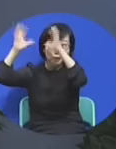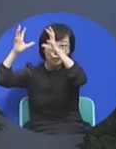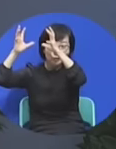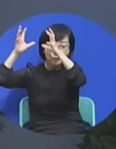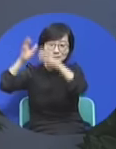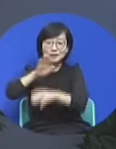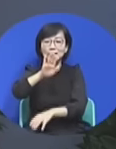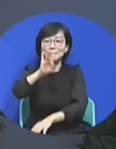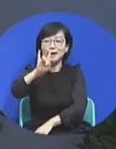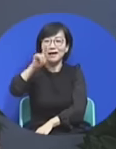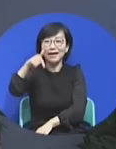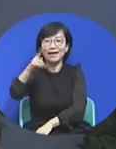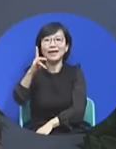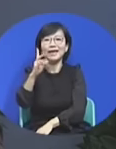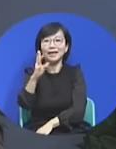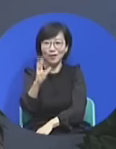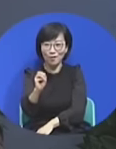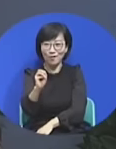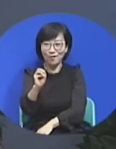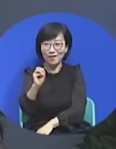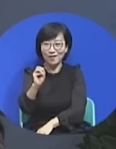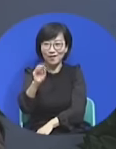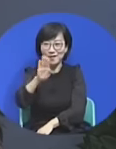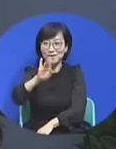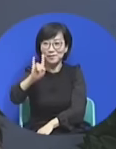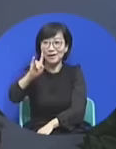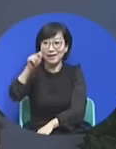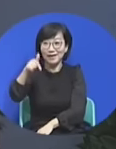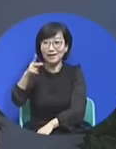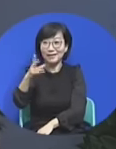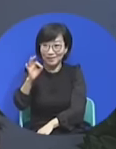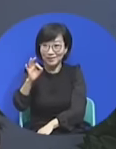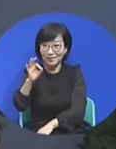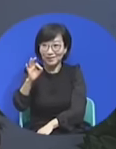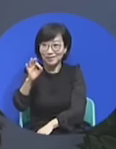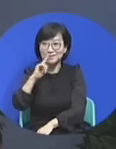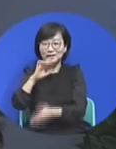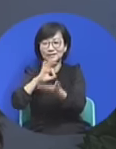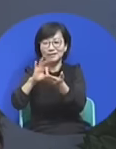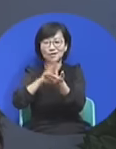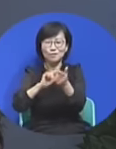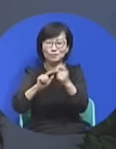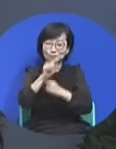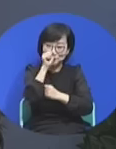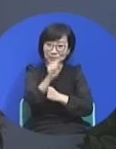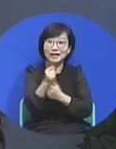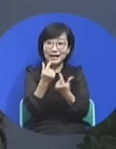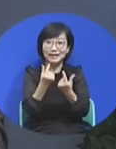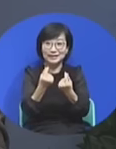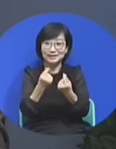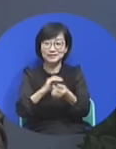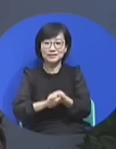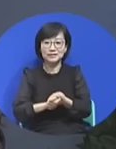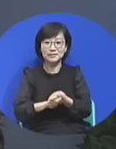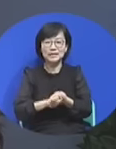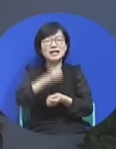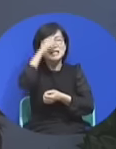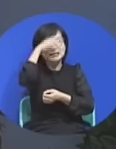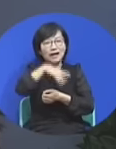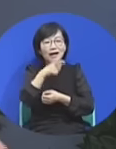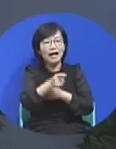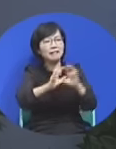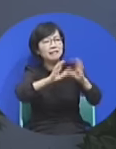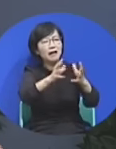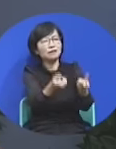can just refer to it this as the background of heaven. 엄청난 메시지죠. So this is a tremendous message. 이걸 단순한 나라의 절기로 축제로